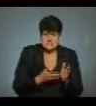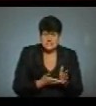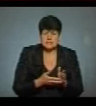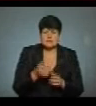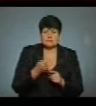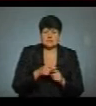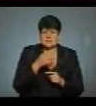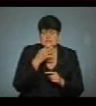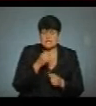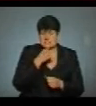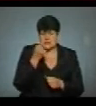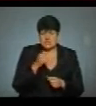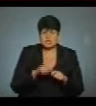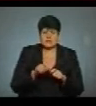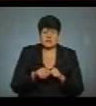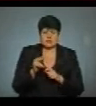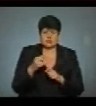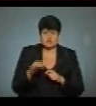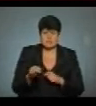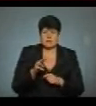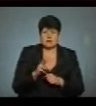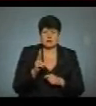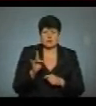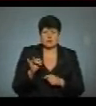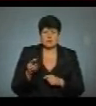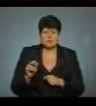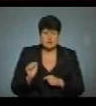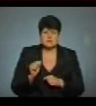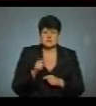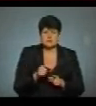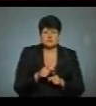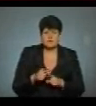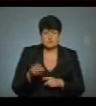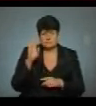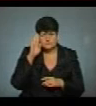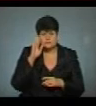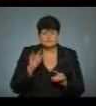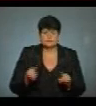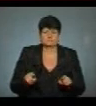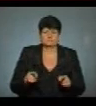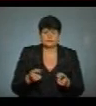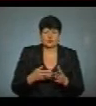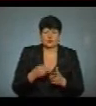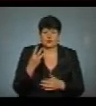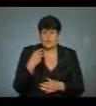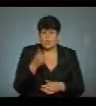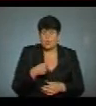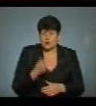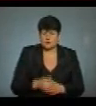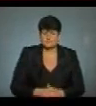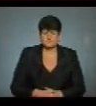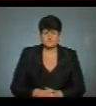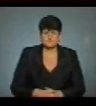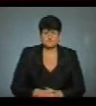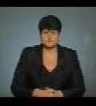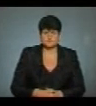повідомила старша слідча Тернопільського відділу поліції Мар'яна Крупа. За її словами, чоловіка можуть ув'язнити до 3 років. Більше про це в